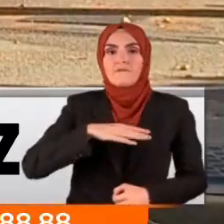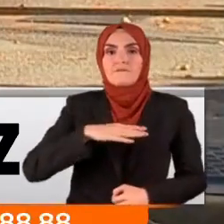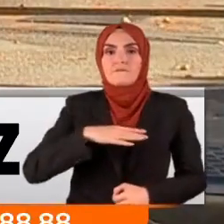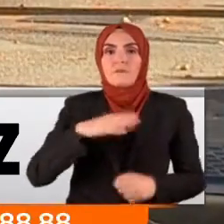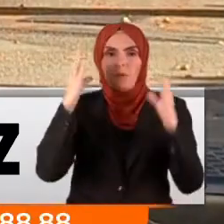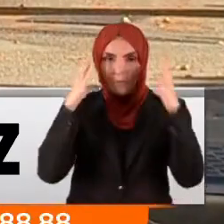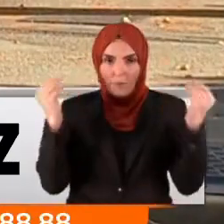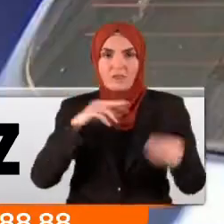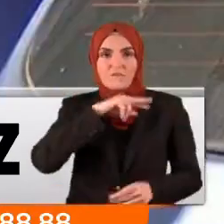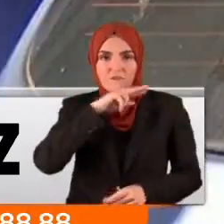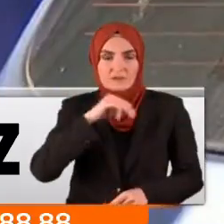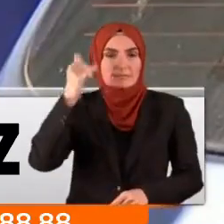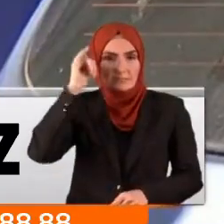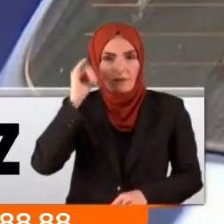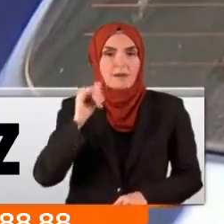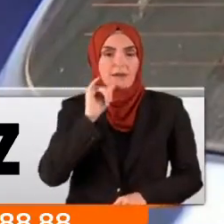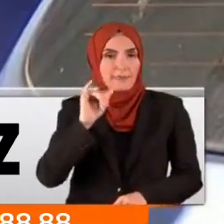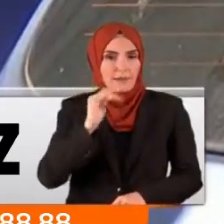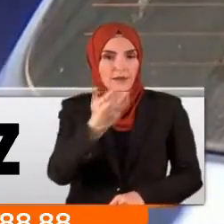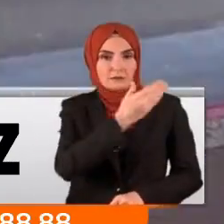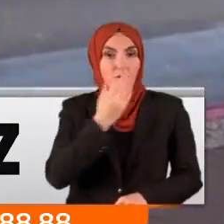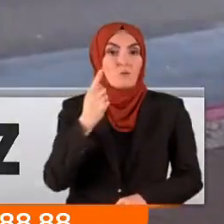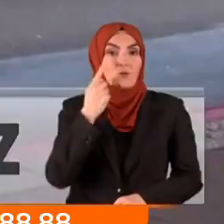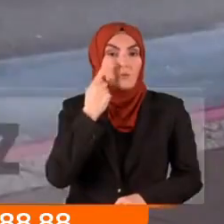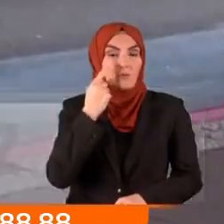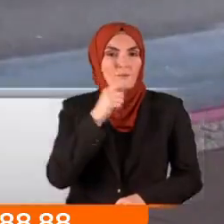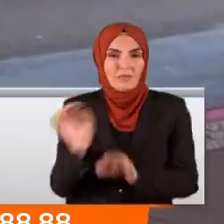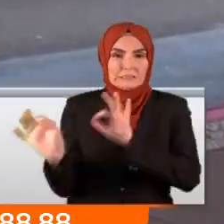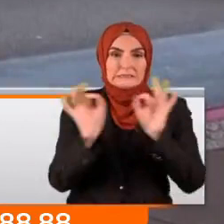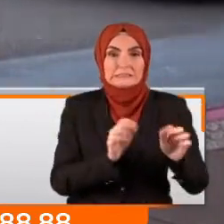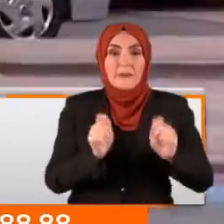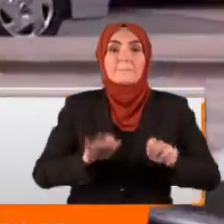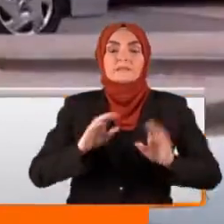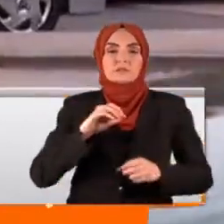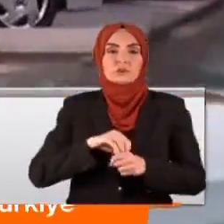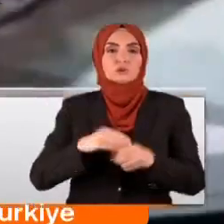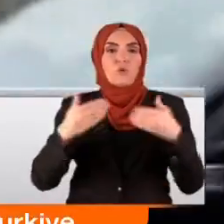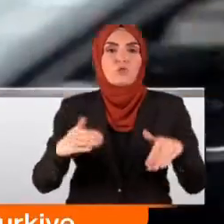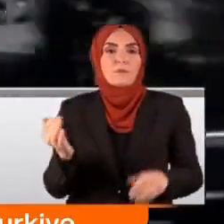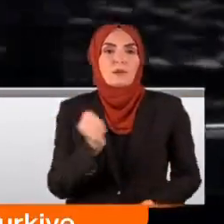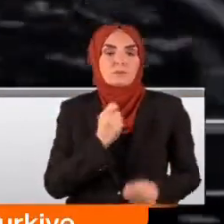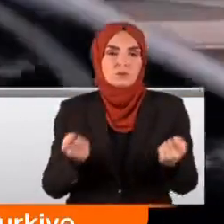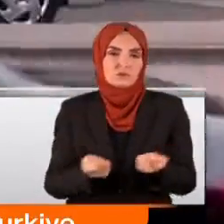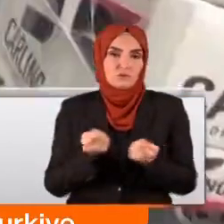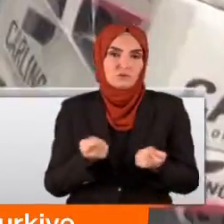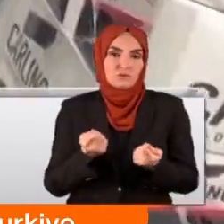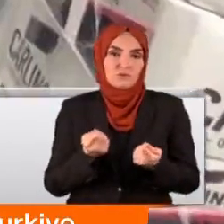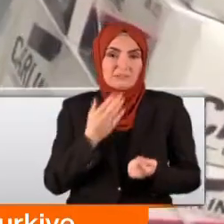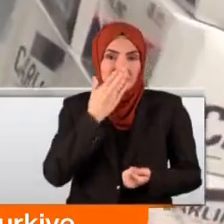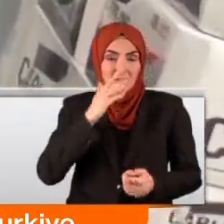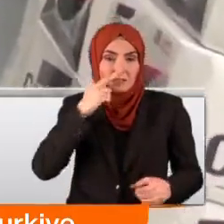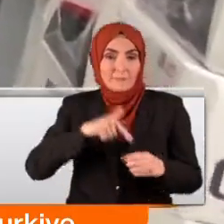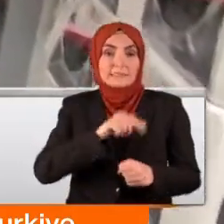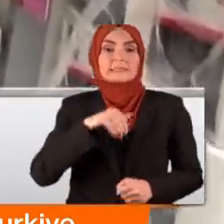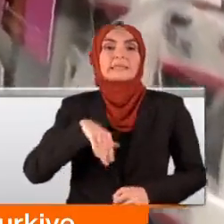İspanya, İtalya'da da hükümetler benzer manzaraların yaşanmaması için tedbir almaya çalışıyor. Üstelik sadece akaryakıt